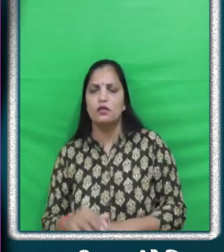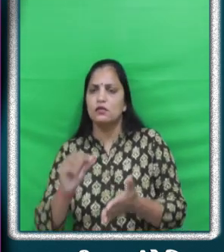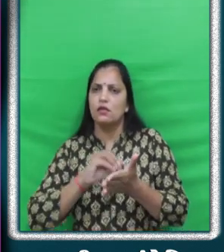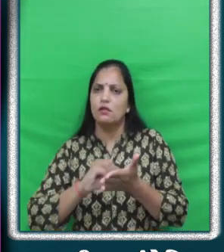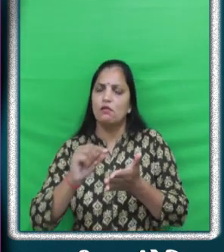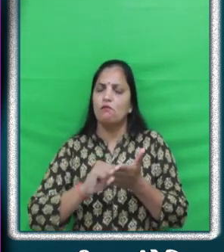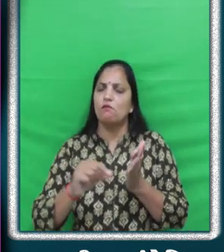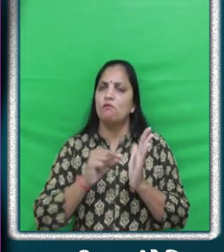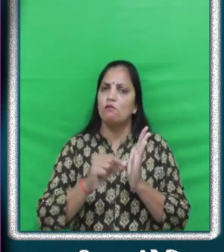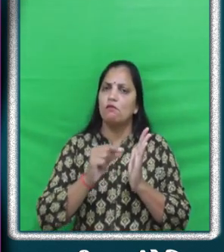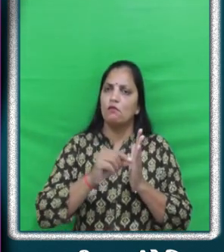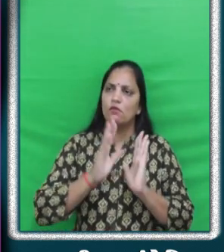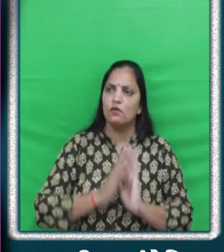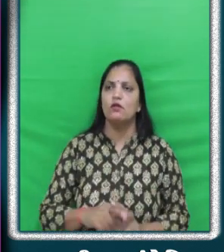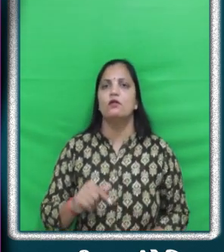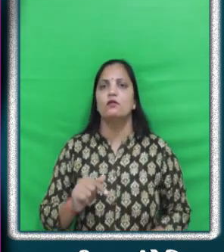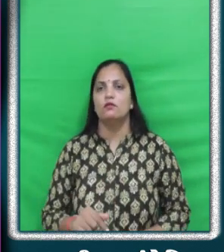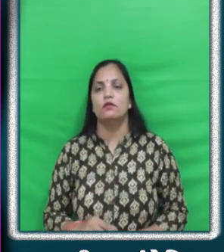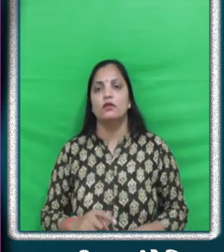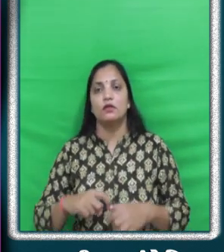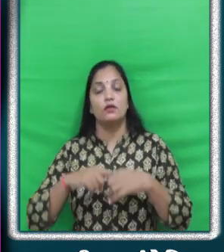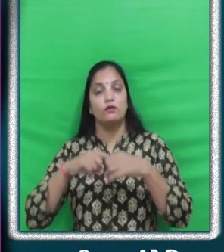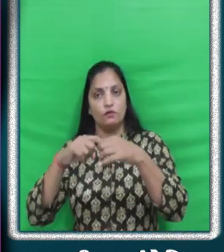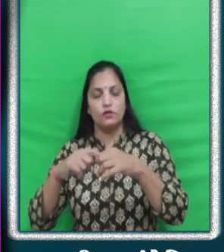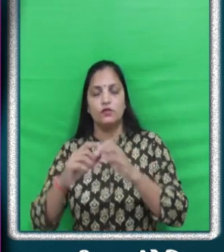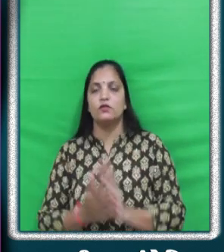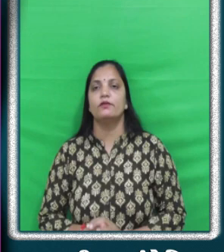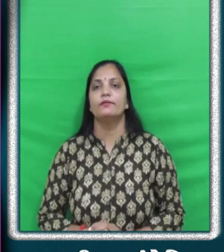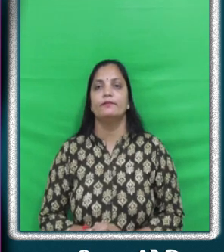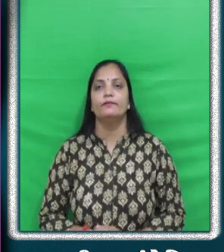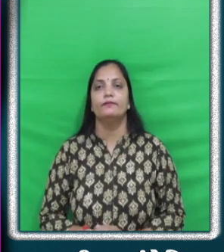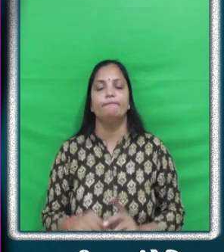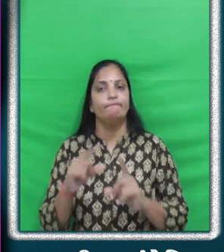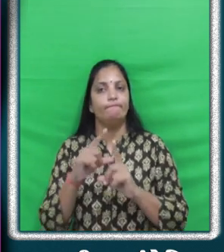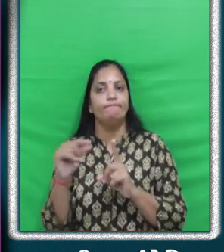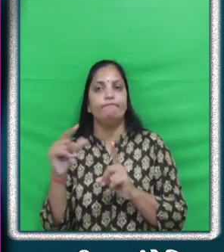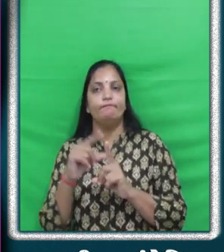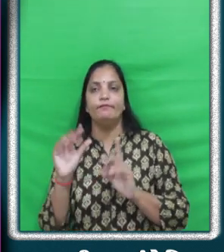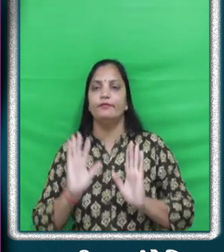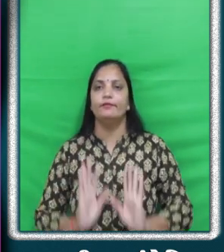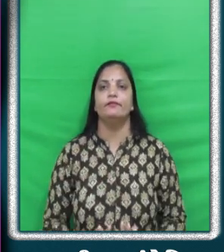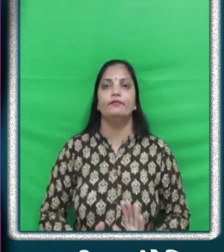કરી રાખ્યું છે ને બધું, આજના સેશનની પ્રશ્નોત્તરી પણ આપણે કરીશું.